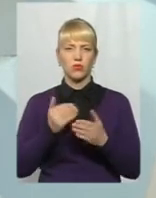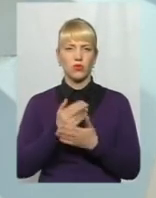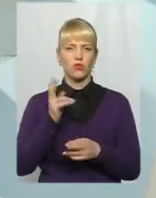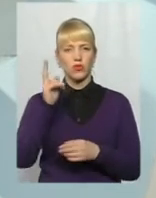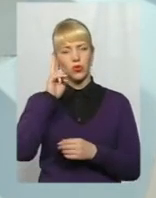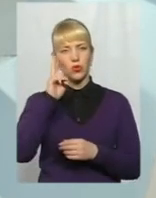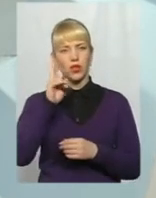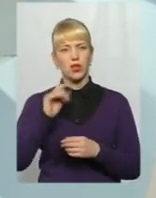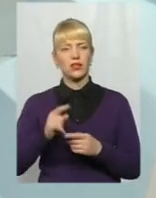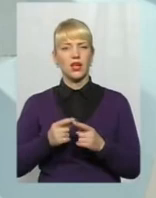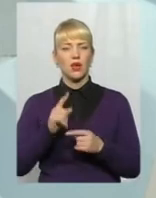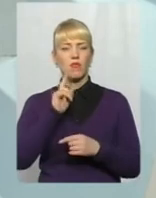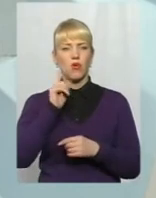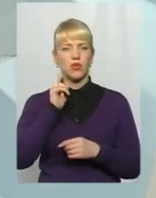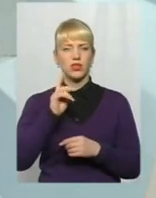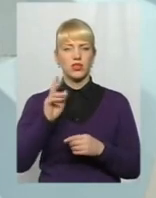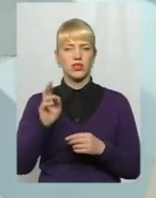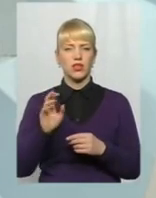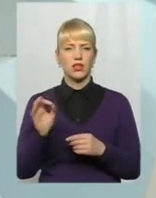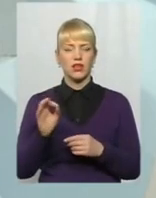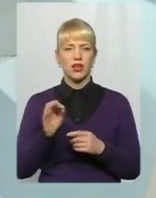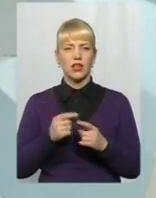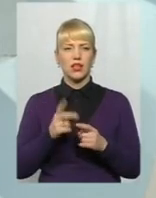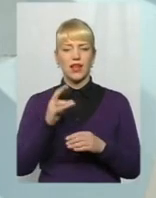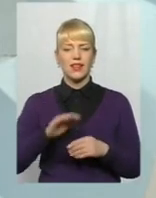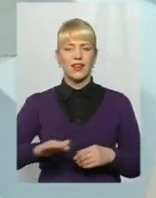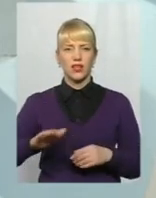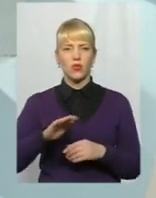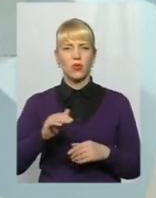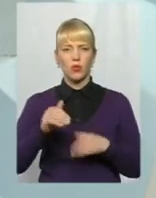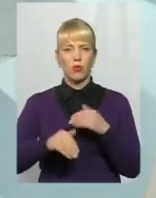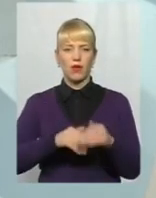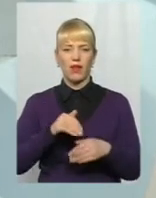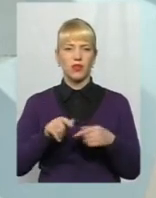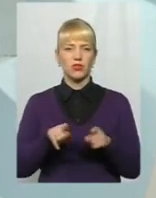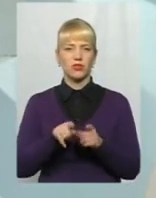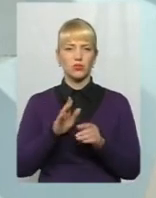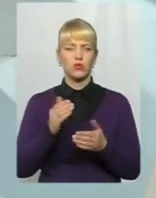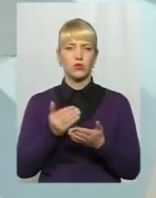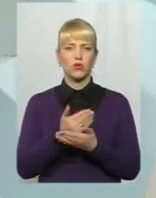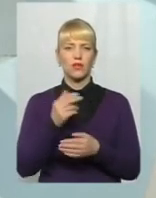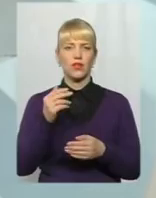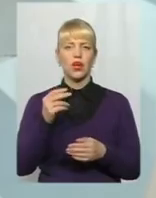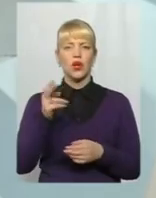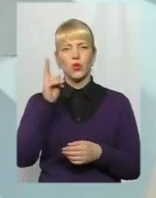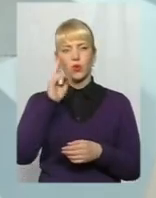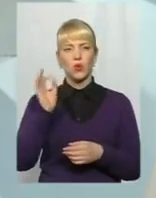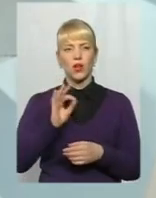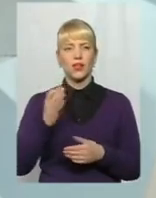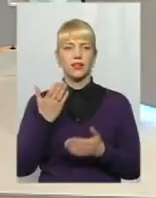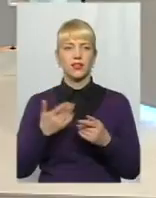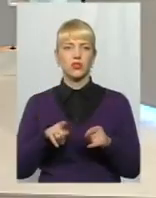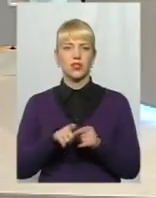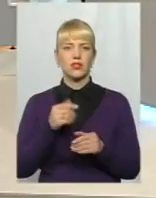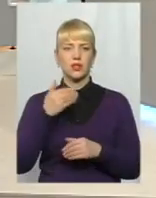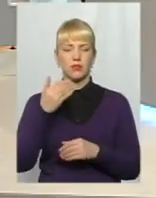молодіжний, який планується заснувати на території міського пляжу, там також буде проєкт і нові туалети, якщо запитувач. Тобто